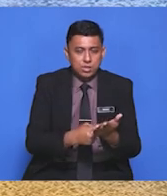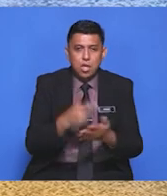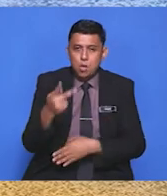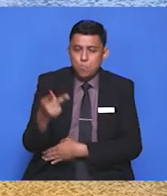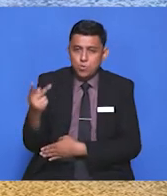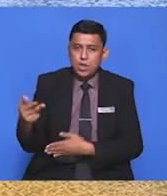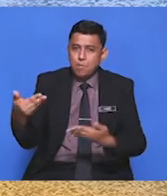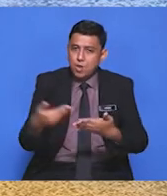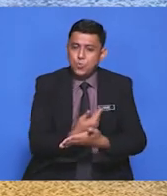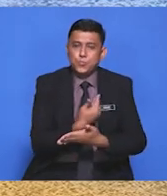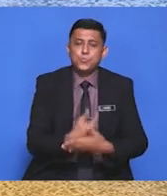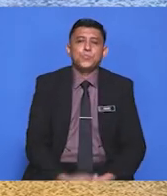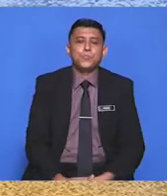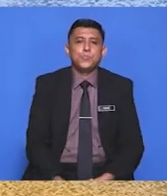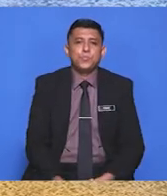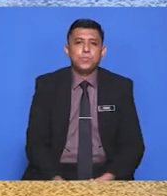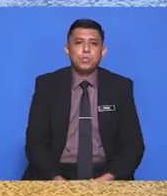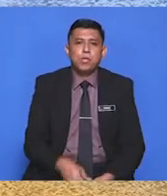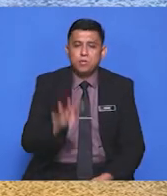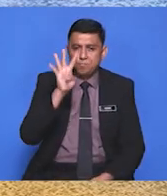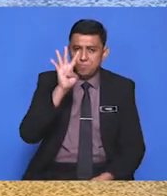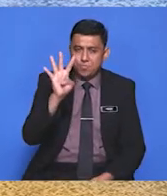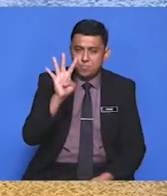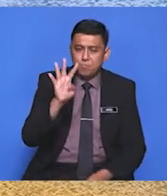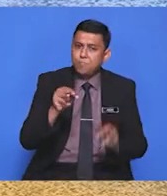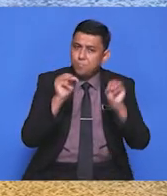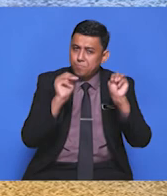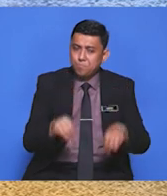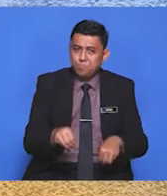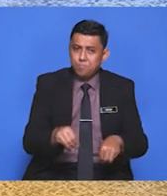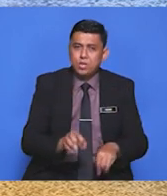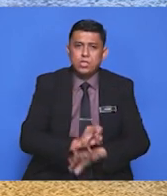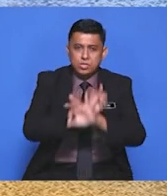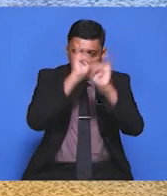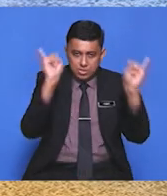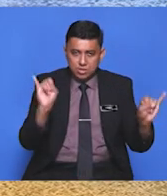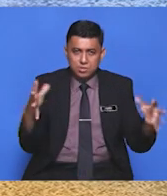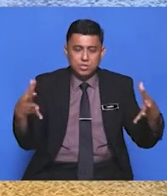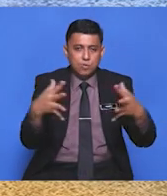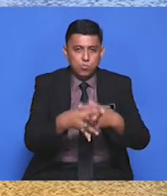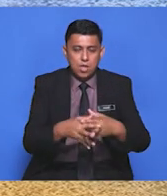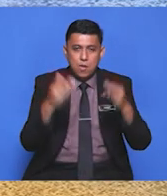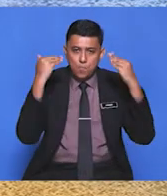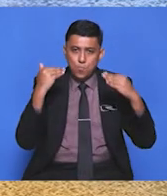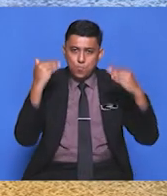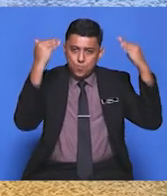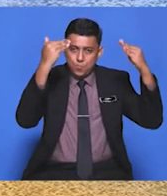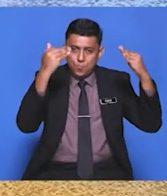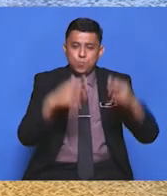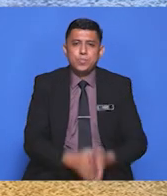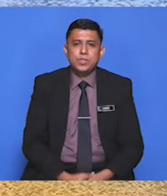baru. Keempat, pelajar harus mampu untuk menjelaskan campuran promosi